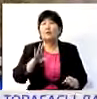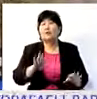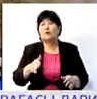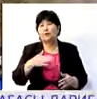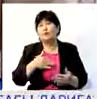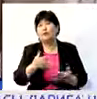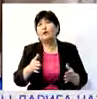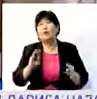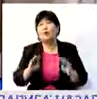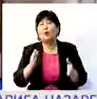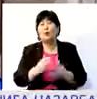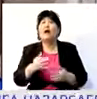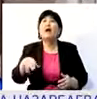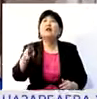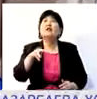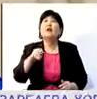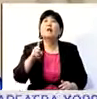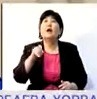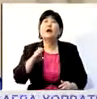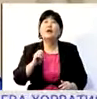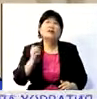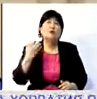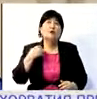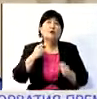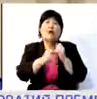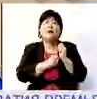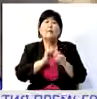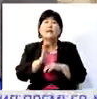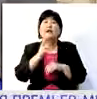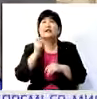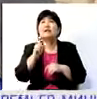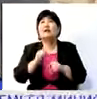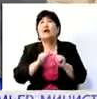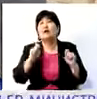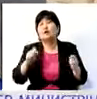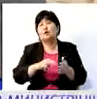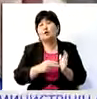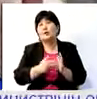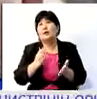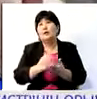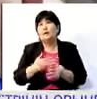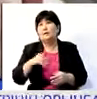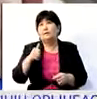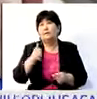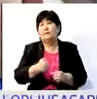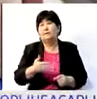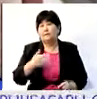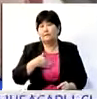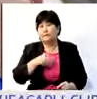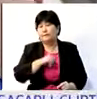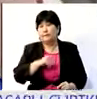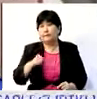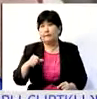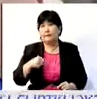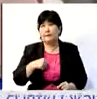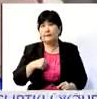тауарлар қойылған. Ал Дина Махатова Қызылордада мата шығаратын цех ашуды жоспарлап отыр. Біз ең бірінші, мен өзіме жеке тоқталсақ,